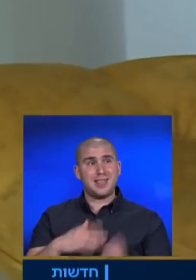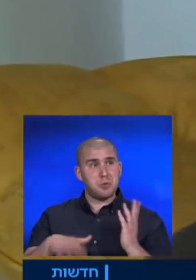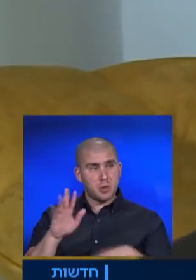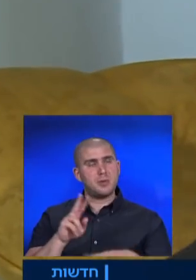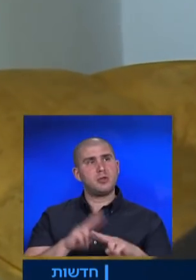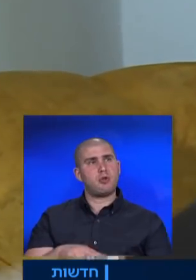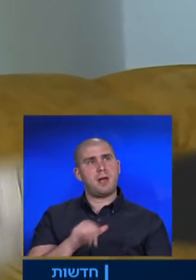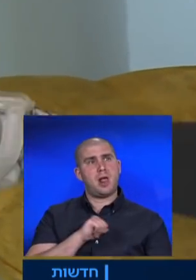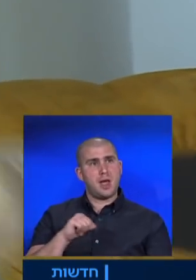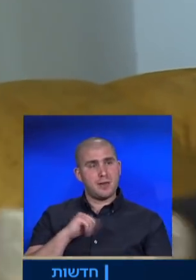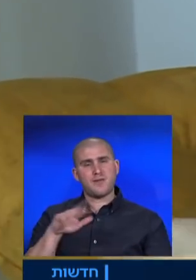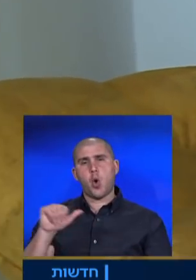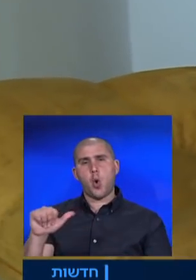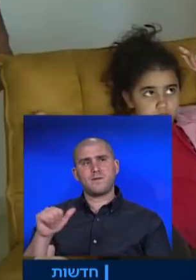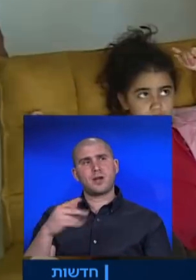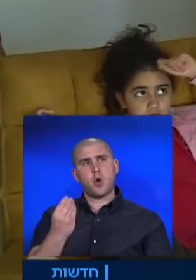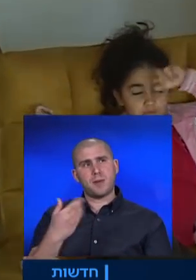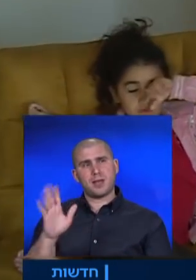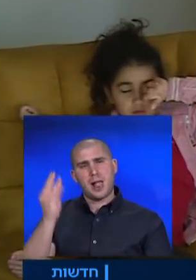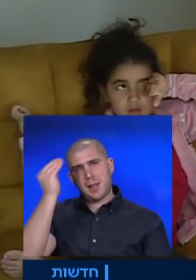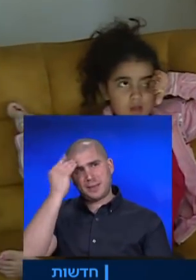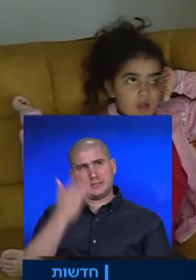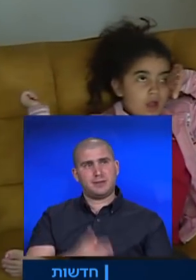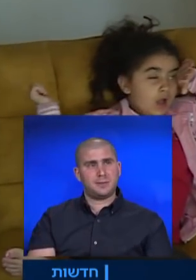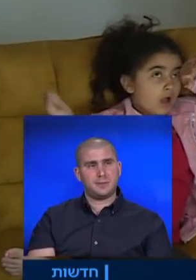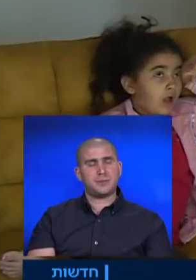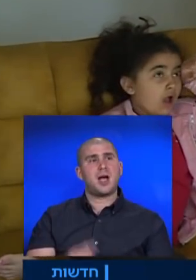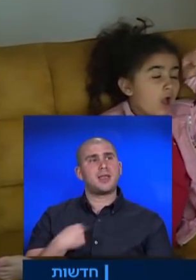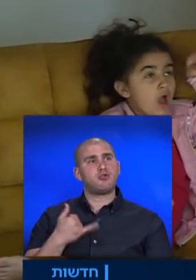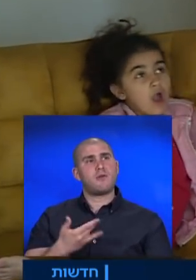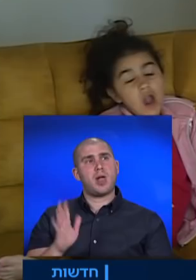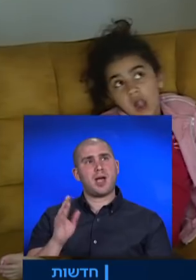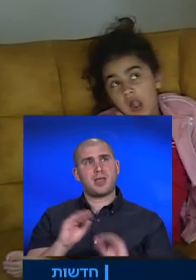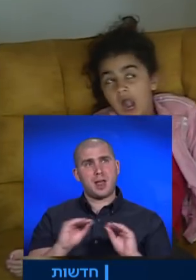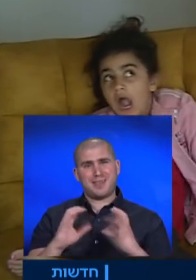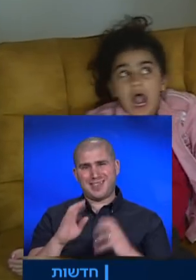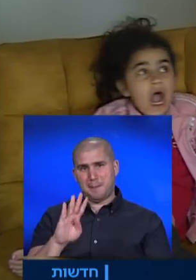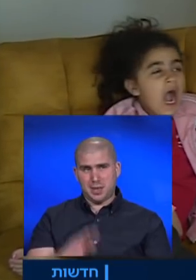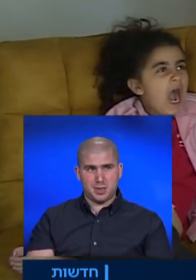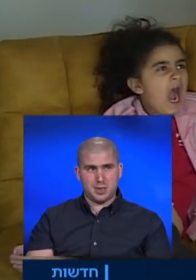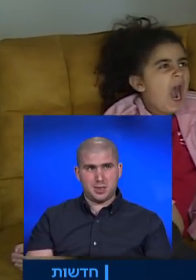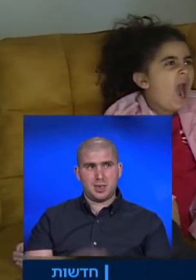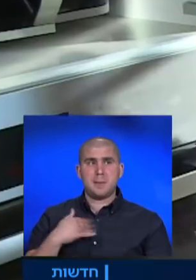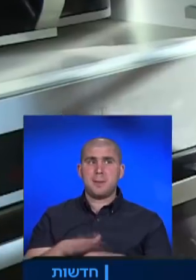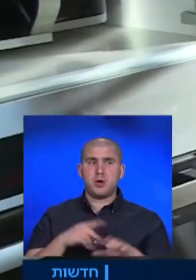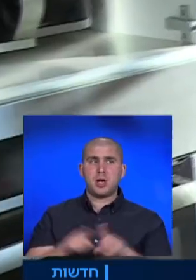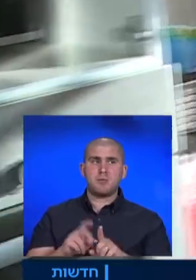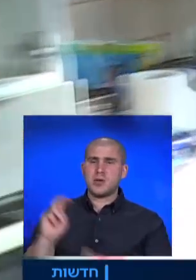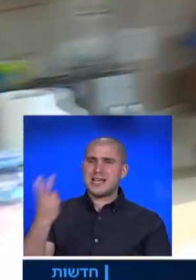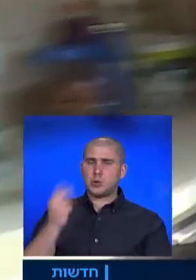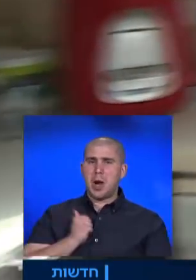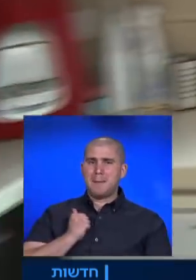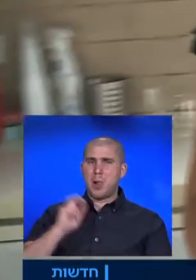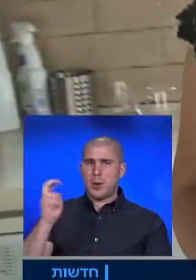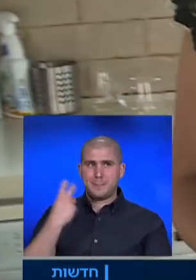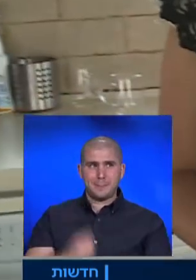ואופיר הקטנה תצא עוד מעט לבית הספר. אני עכשיו הולכת ללמד כיתה ב'. אני מקשה כאילו גייסו אותי למילואים. סימונים